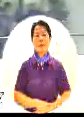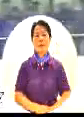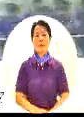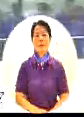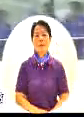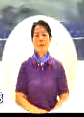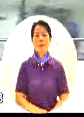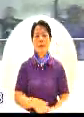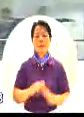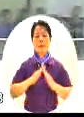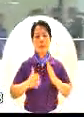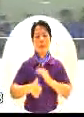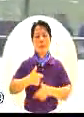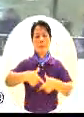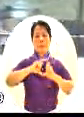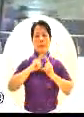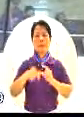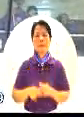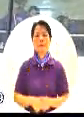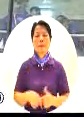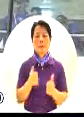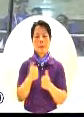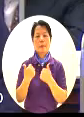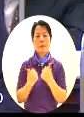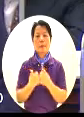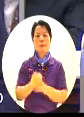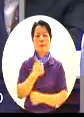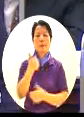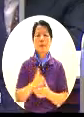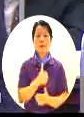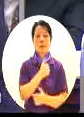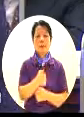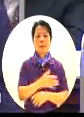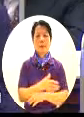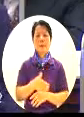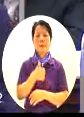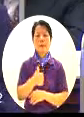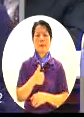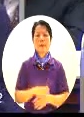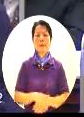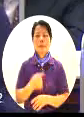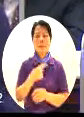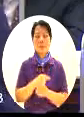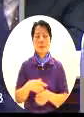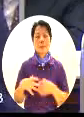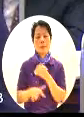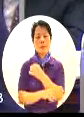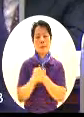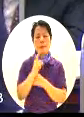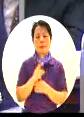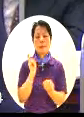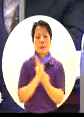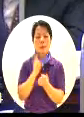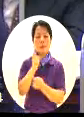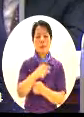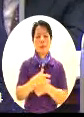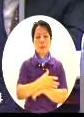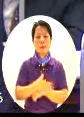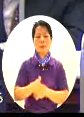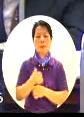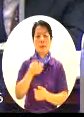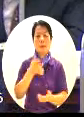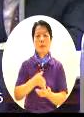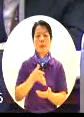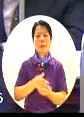市长当然。 好，多谢议长，啊，多谢庄议员。 我基本上对刚刚庄严